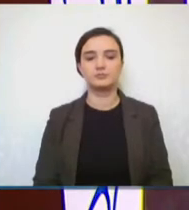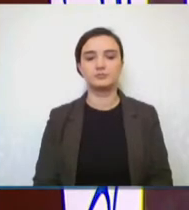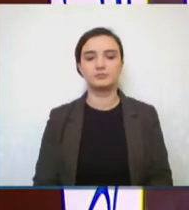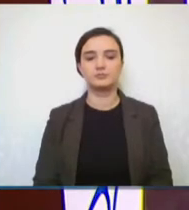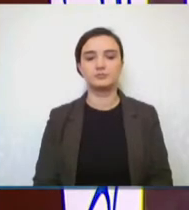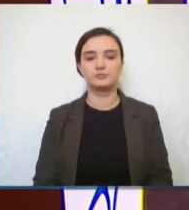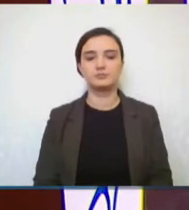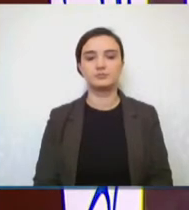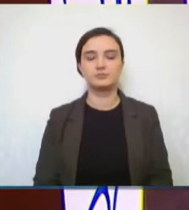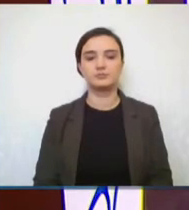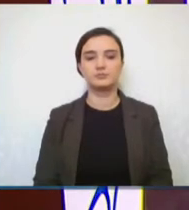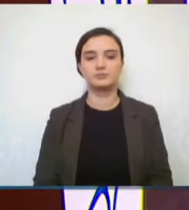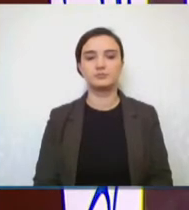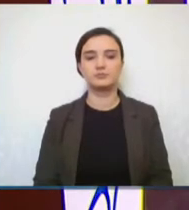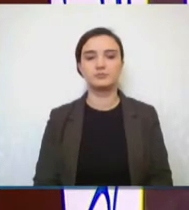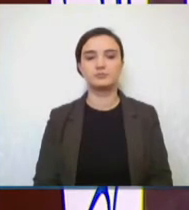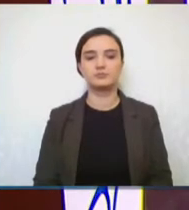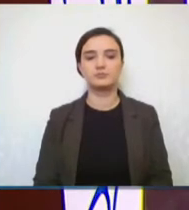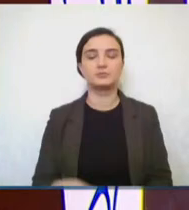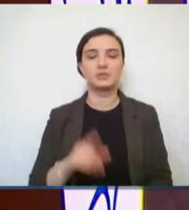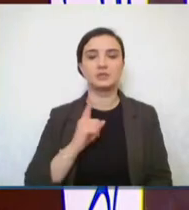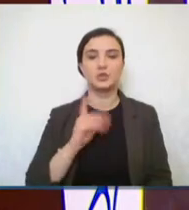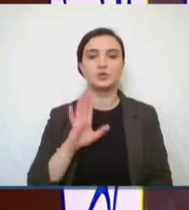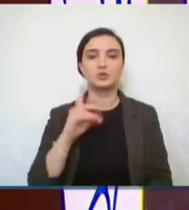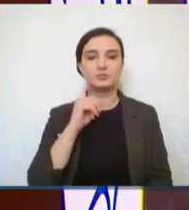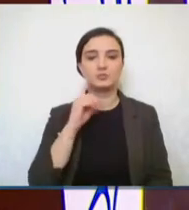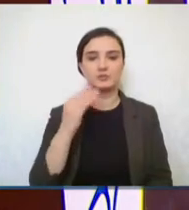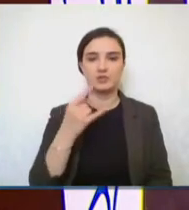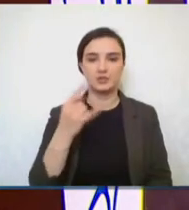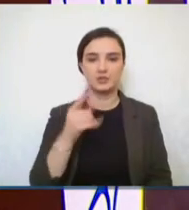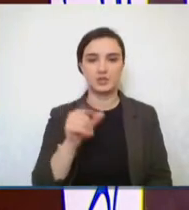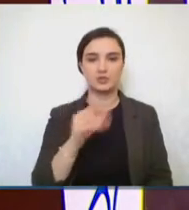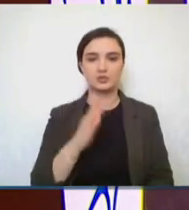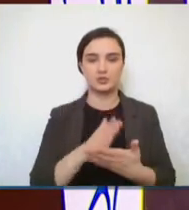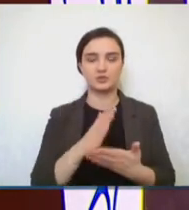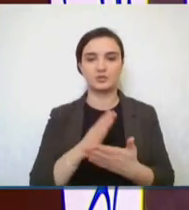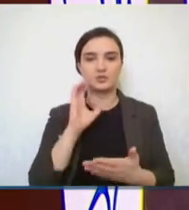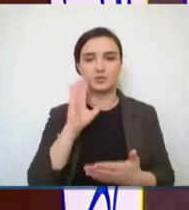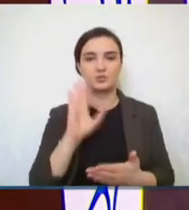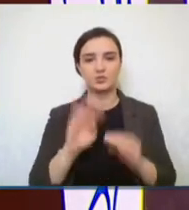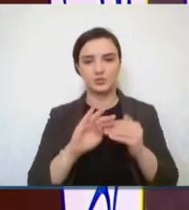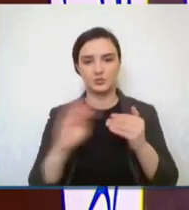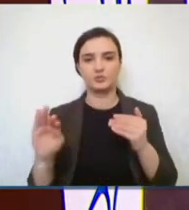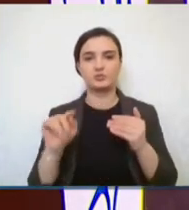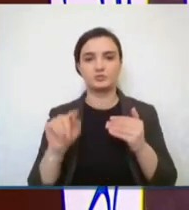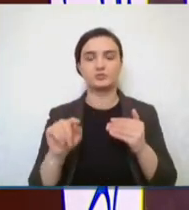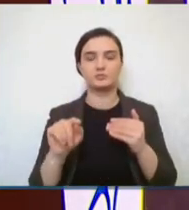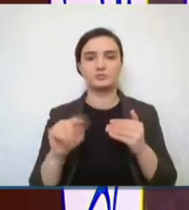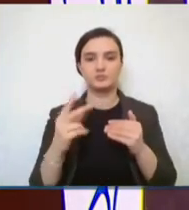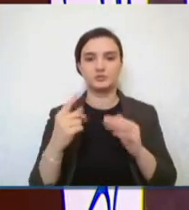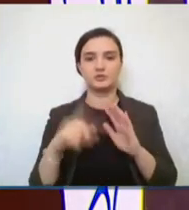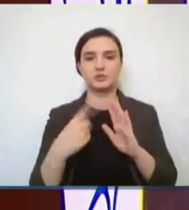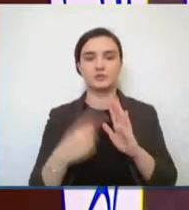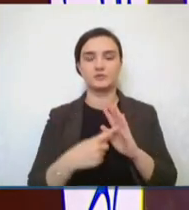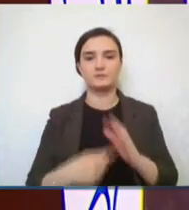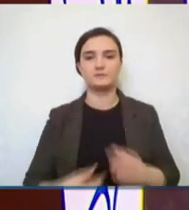არ დაელოდოთ მას, თქვენ ტელეეკრანთან ახლოს ხართ, დაშორდით მას და დასვით შეკითხვა.